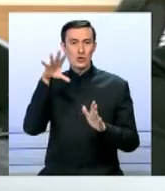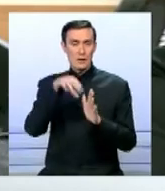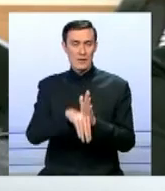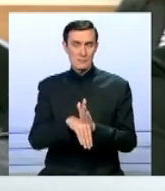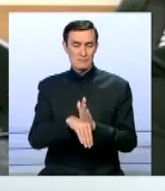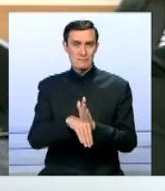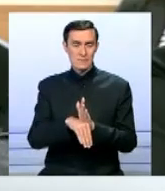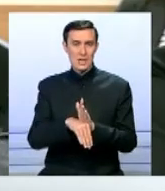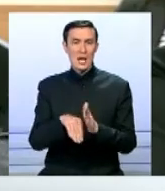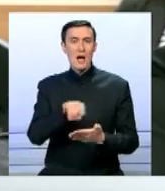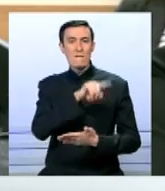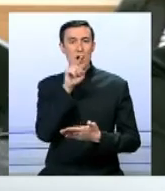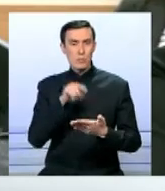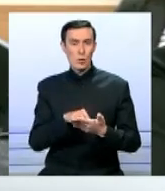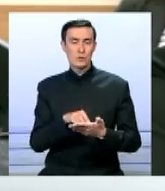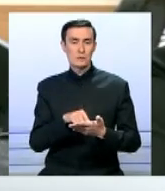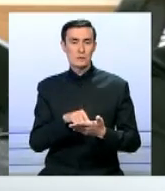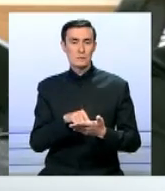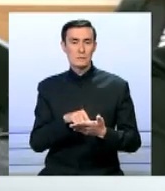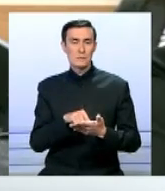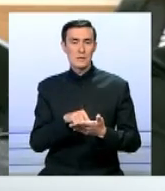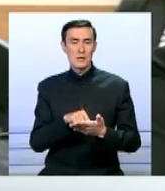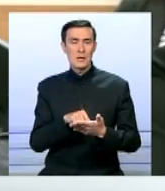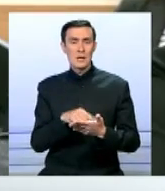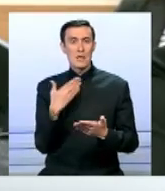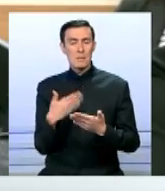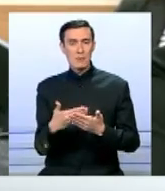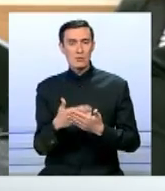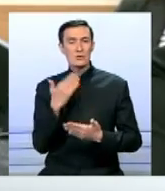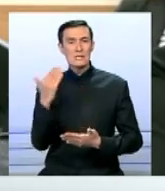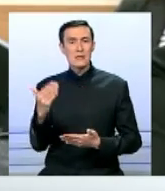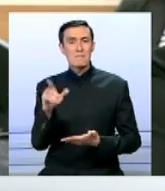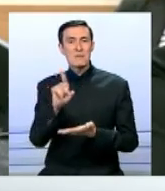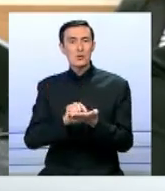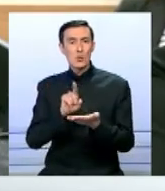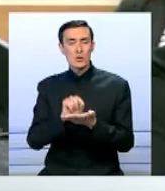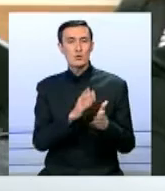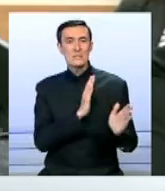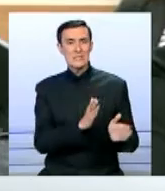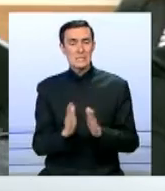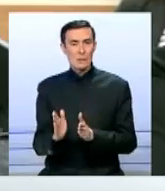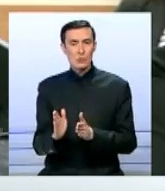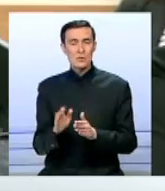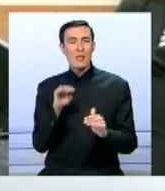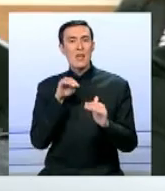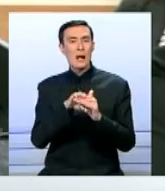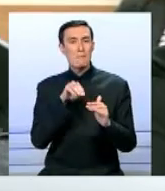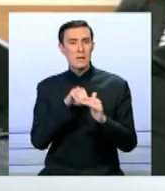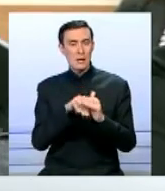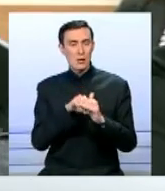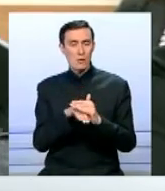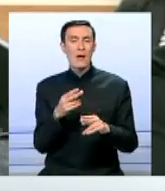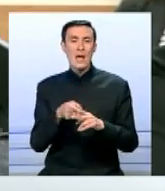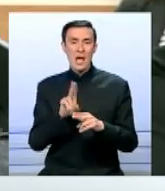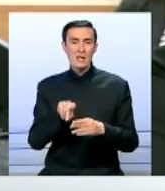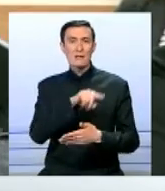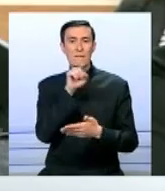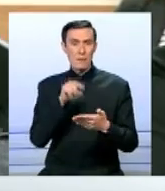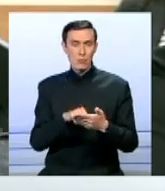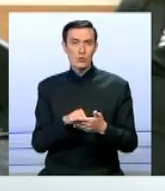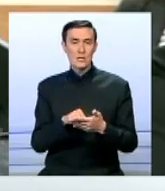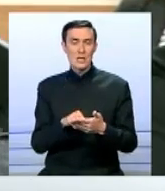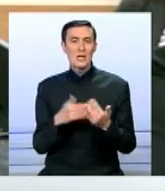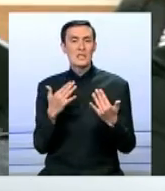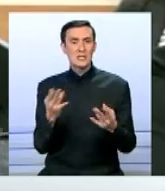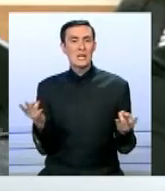И вопрос введения, там, скажем, их в пенсионную систему, уже в накопительную. Данный вопрос действительно